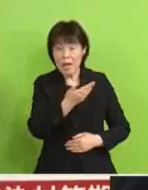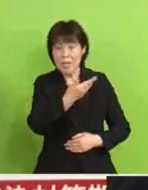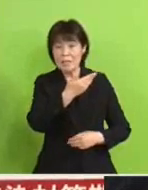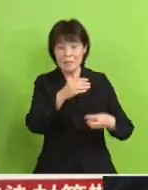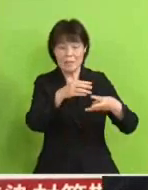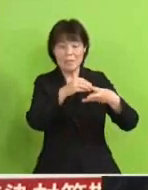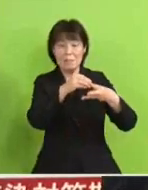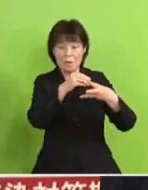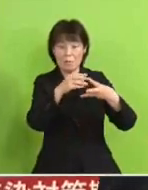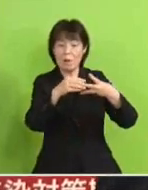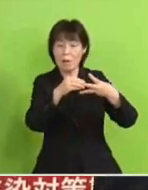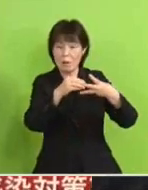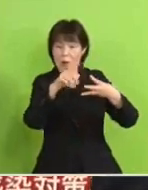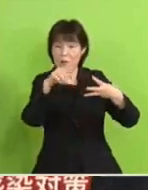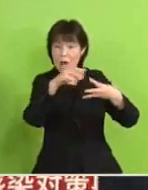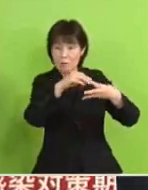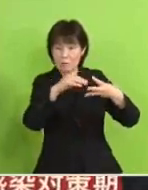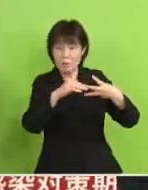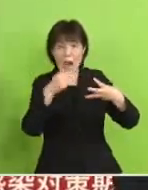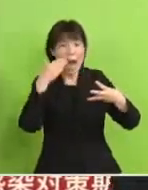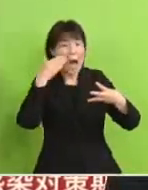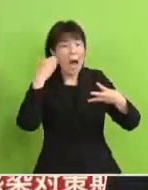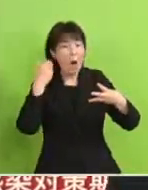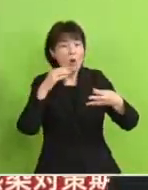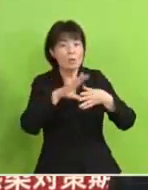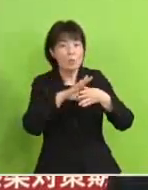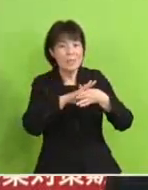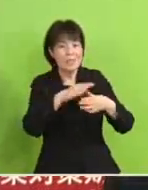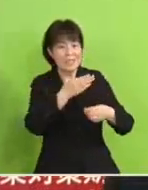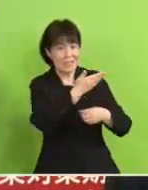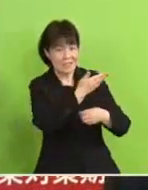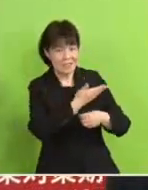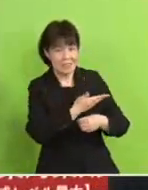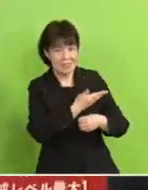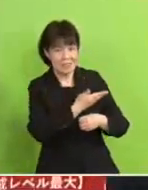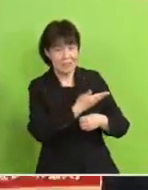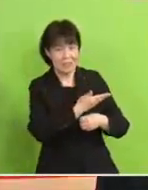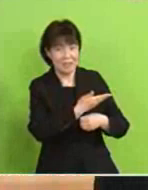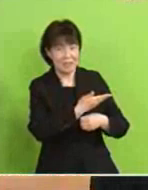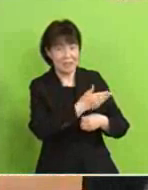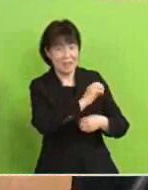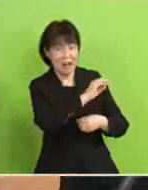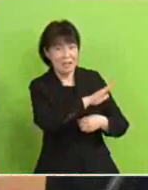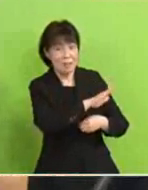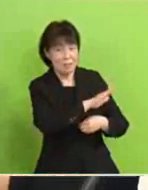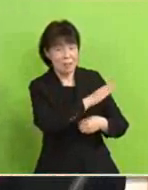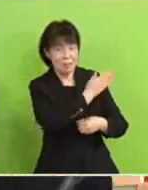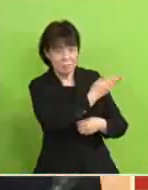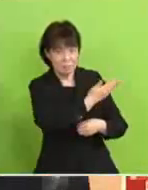も中ほどのグラフも青い文字で書かれている、